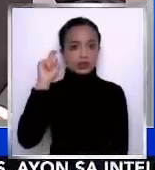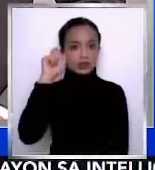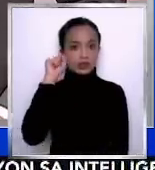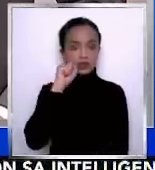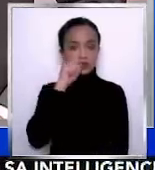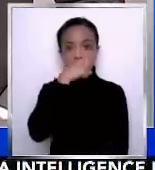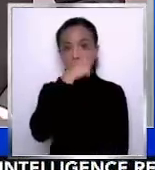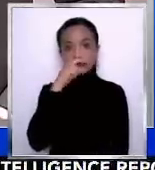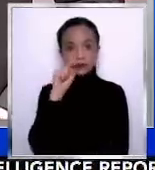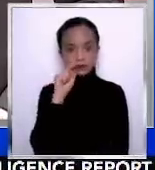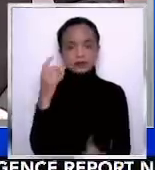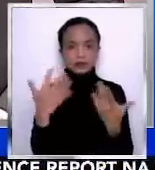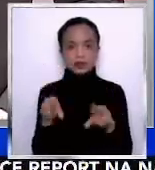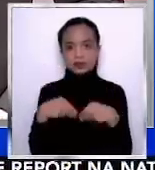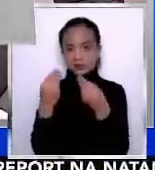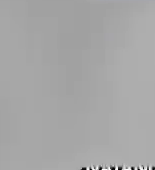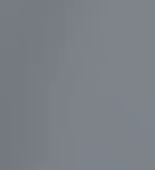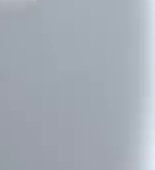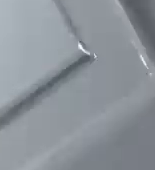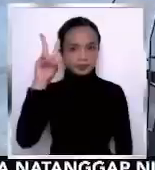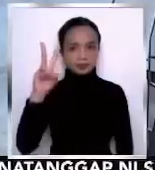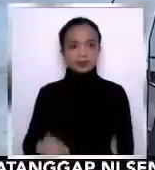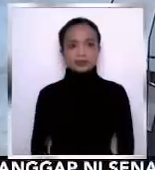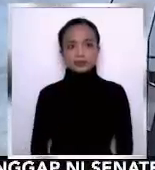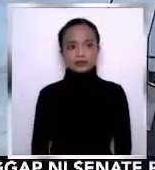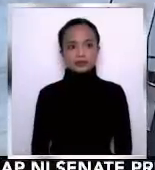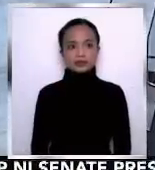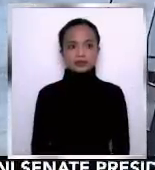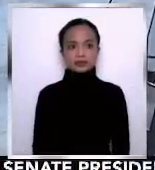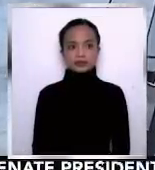Bongbong Marcos. Nakatutok si Mav Gonzalez.